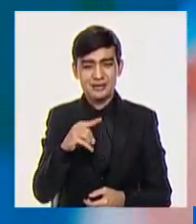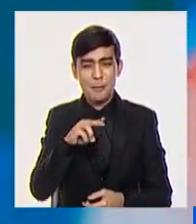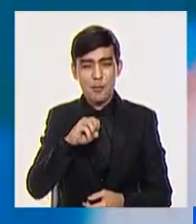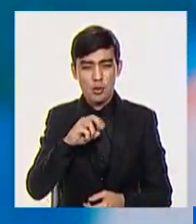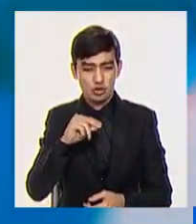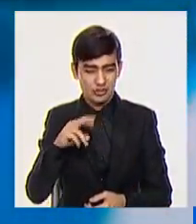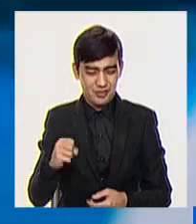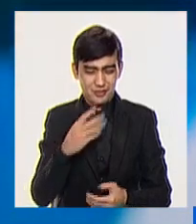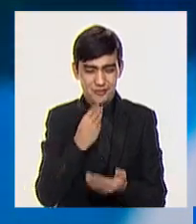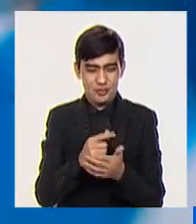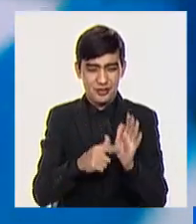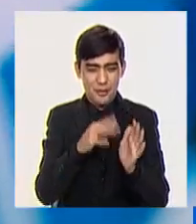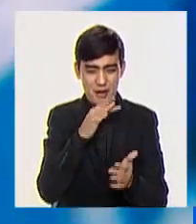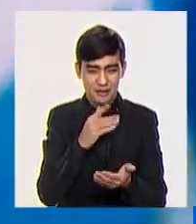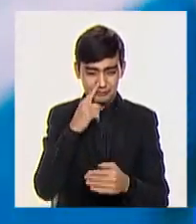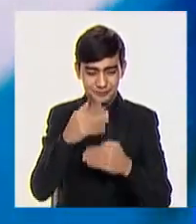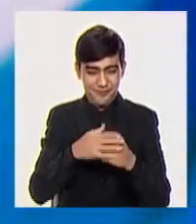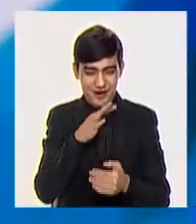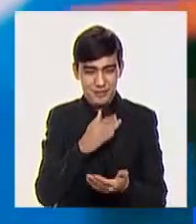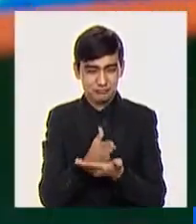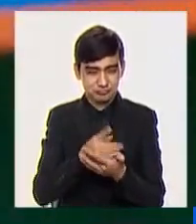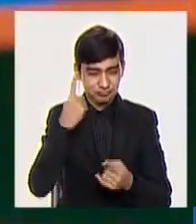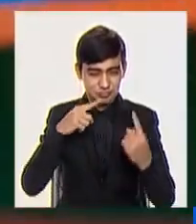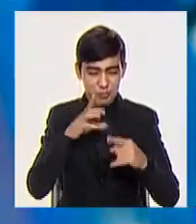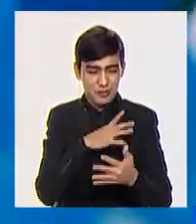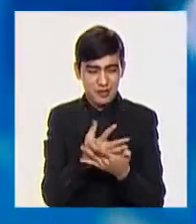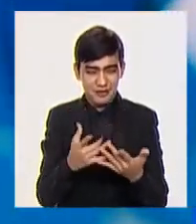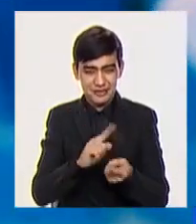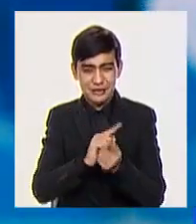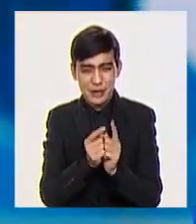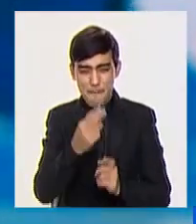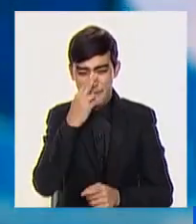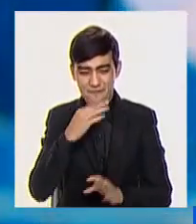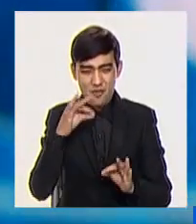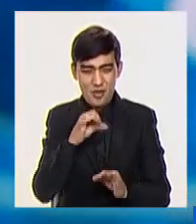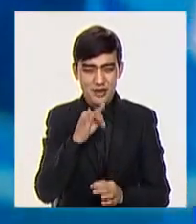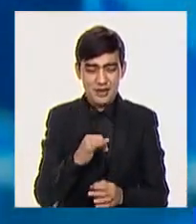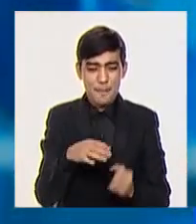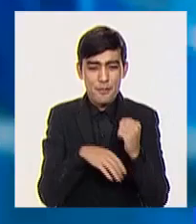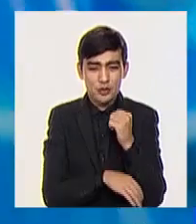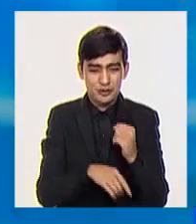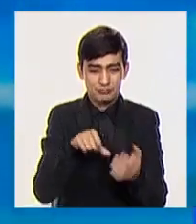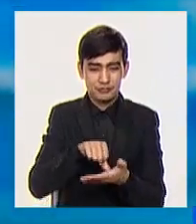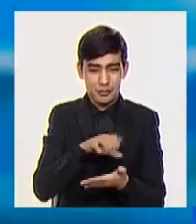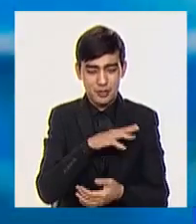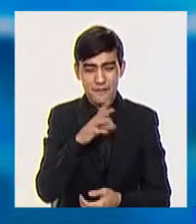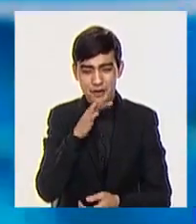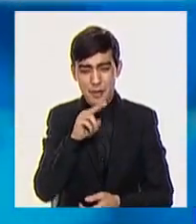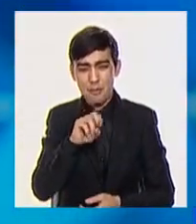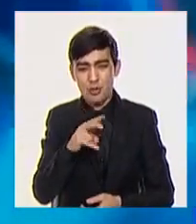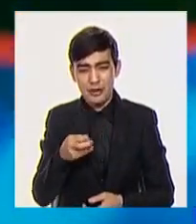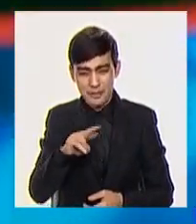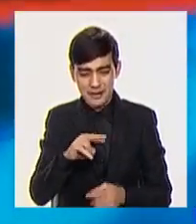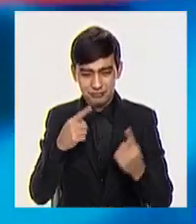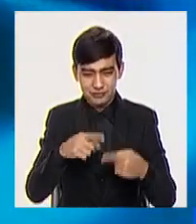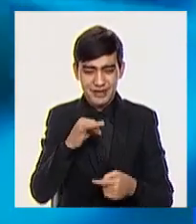на ближайшие 7 лет разрабатывали с учетом изменившихся потребительских привычек. И не последнюю роль в этом сыграл и пандемический кризис,